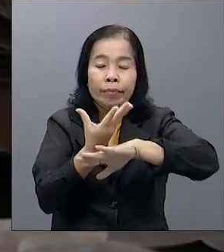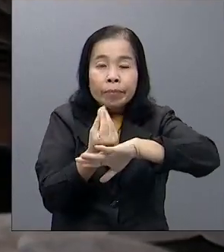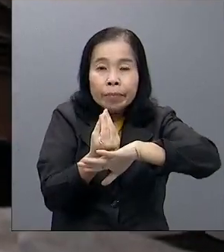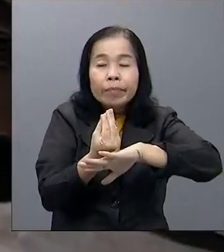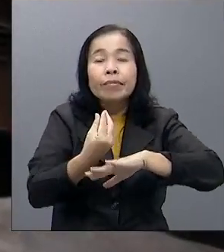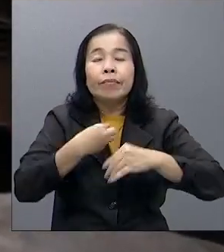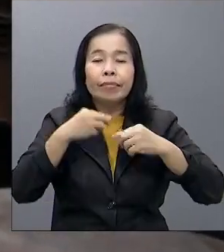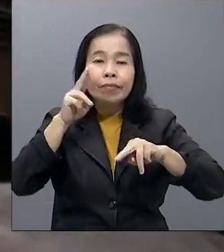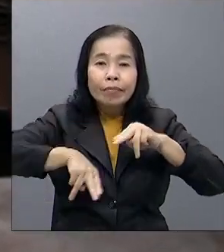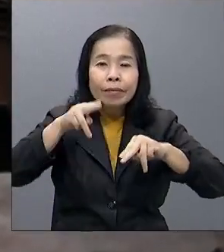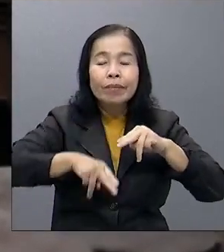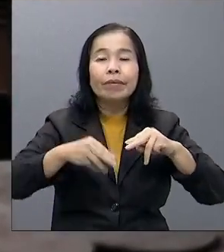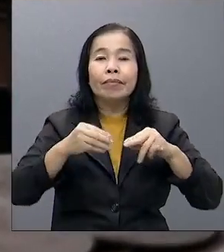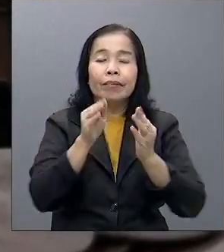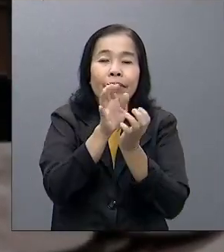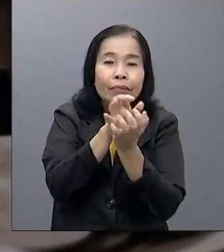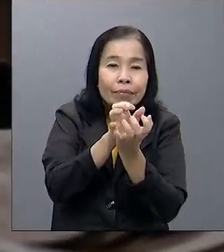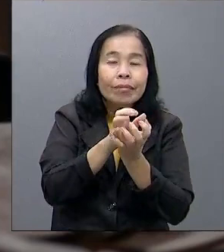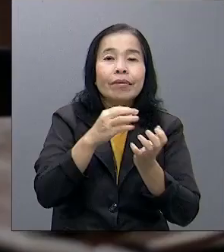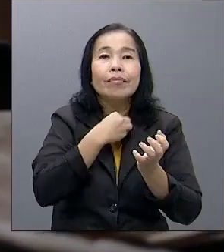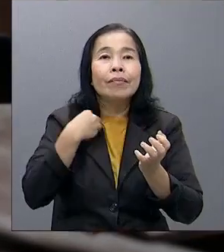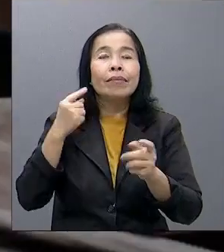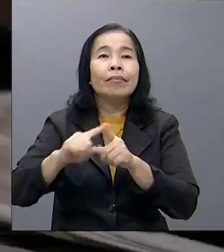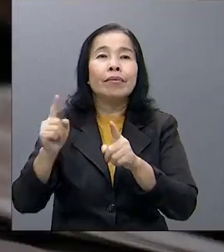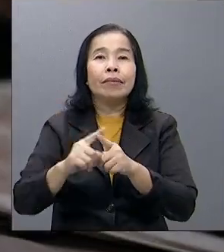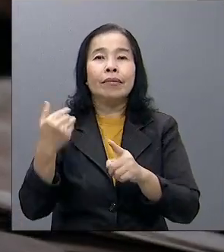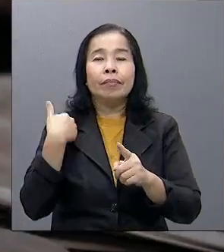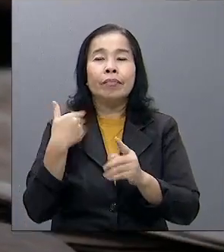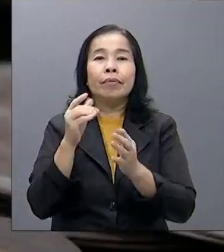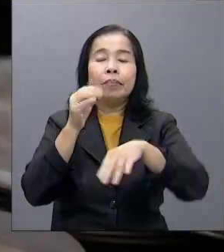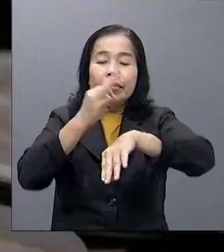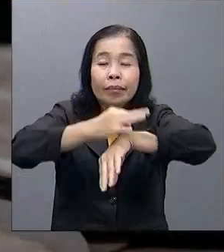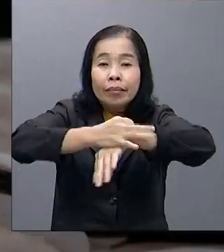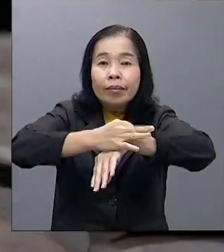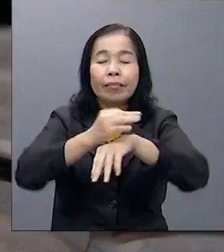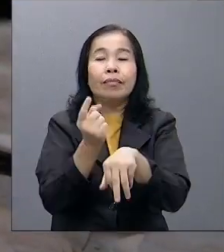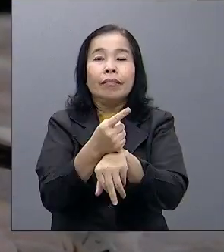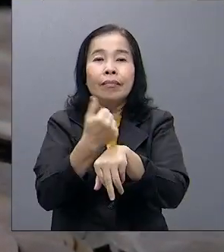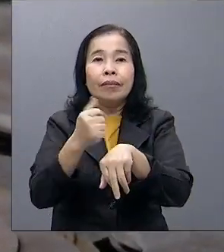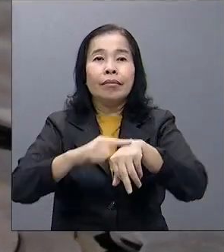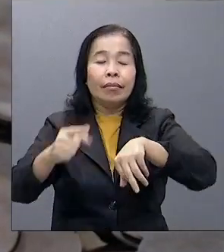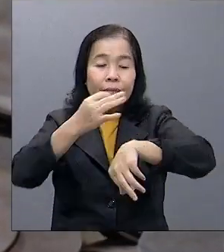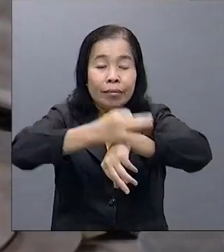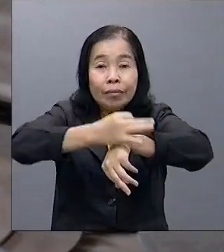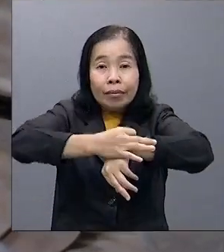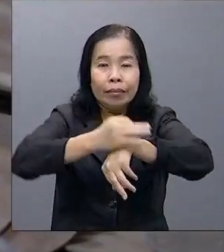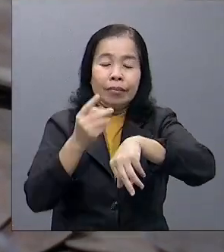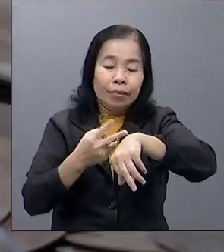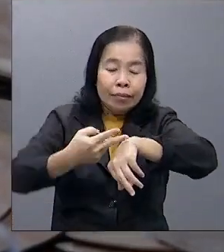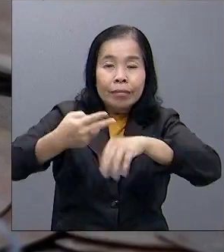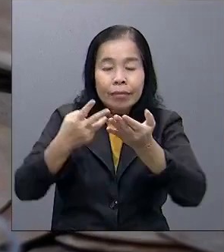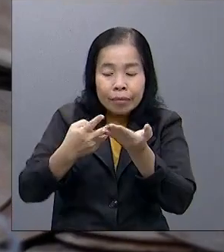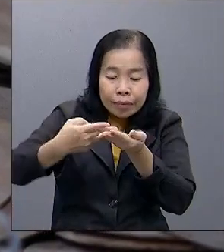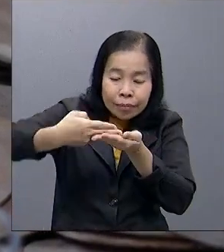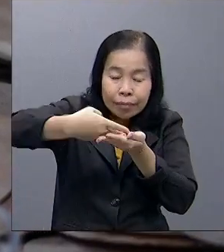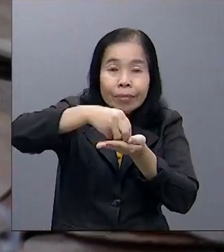วกอุตสาหกรรมที่เกี่ยวกับเครื่องประดับครับก็คือเขาจะทำเป็นหน้าปัดนาฬิกาครับแต่ว่าตัวหน้าปัดนาฬิกาเองเนี่ยเขาจะตัดแค่ด้านในของตัวเปลือกห